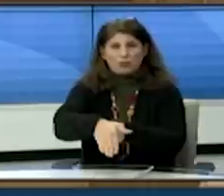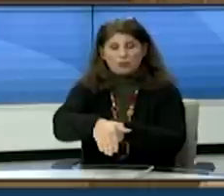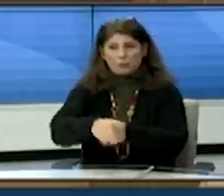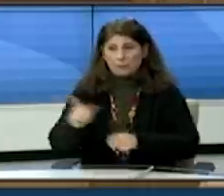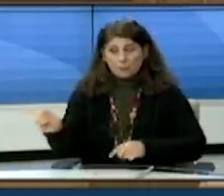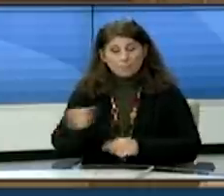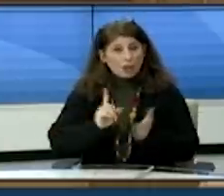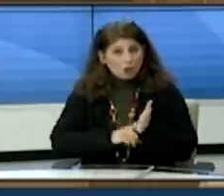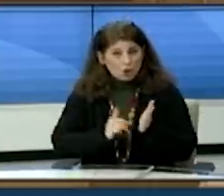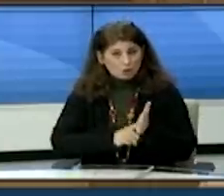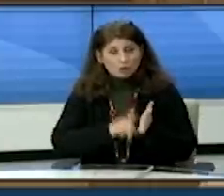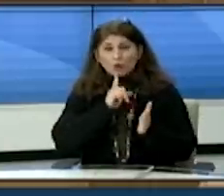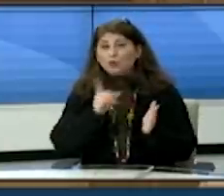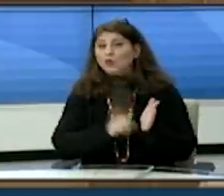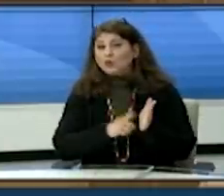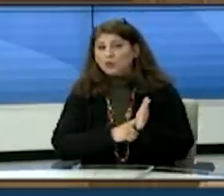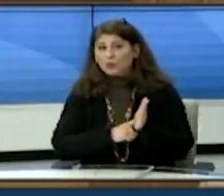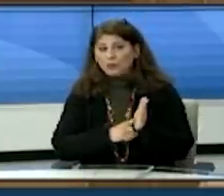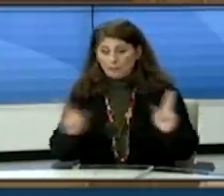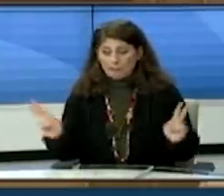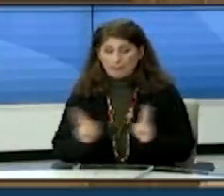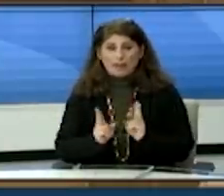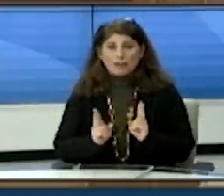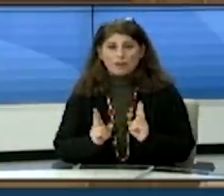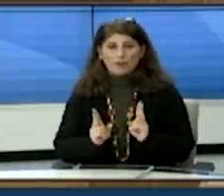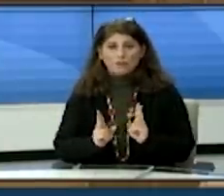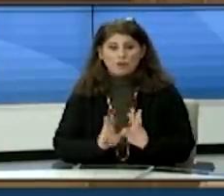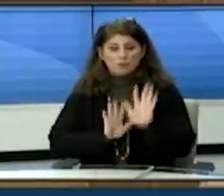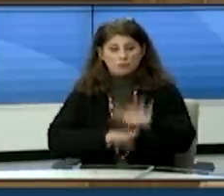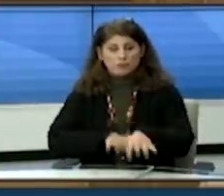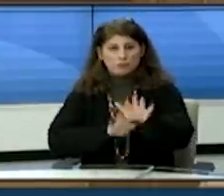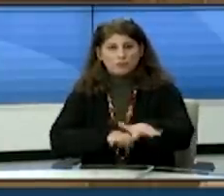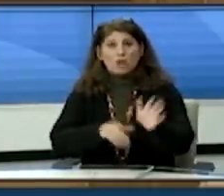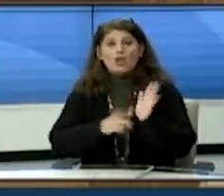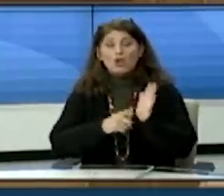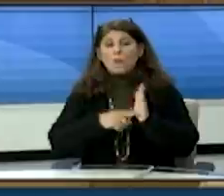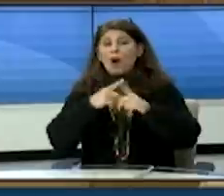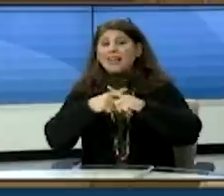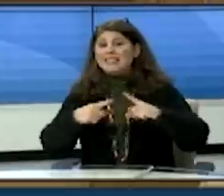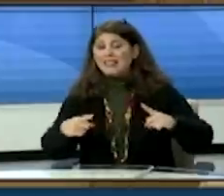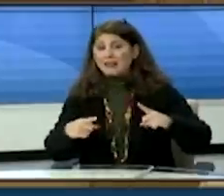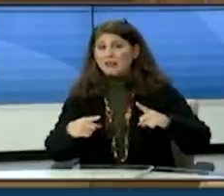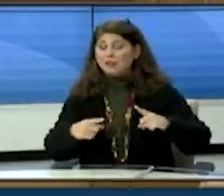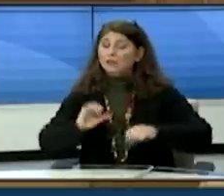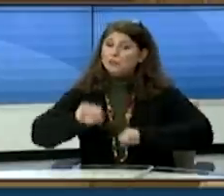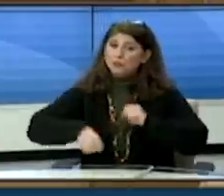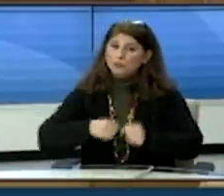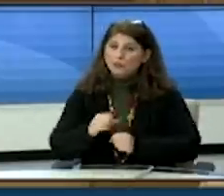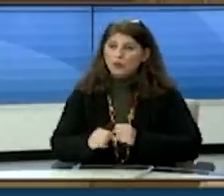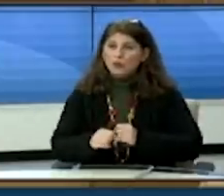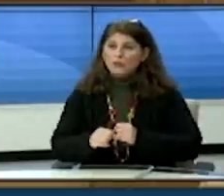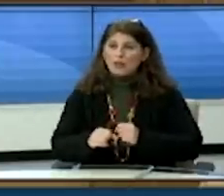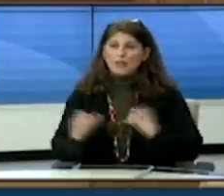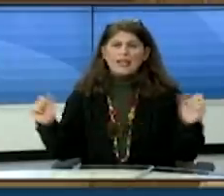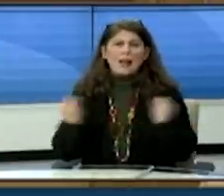Αυτούς τους νόμους, όπως τον νόμο για τον περιορισμό των διαδηλώσεων, τον νόμο Χατζηδάκη, που επιχειρεί να βάλει στο γύψο